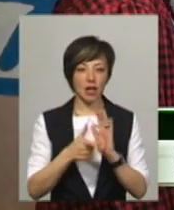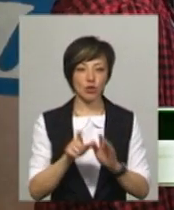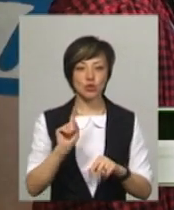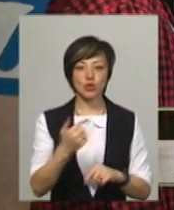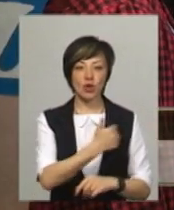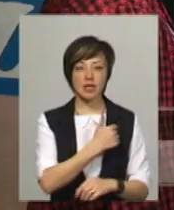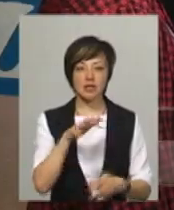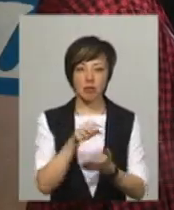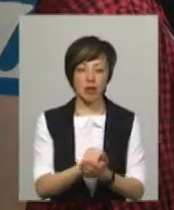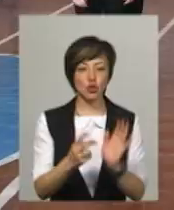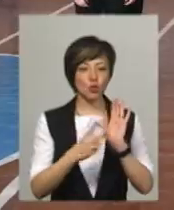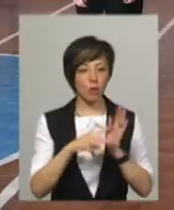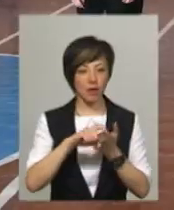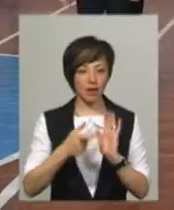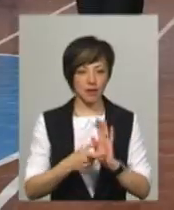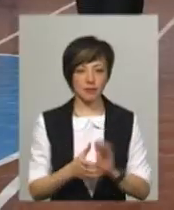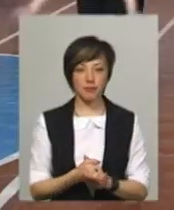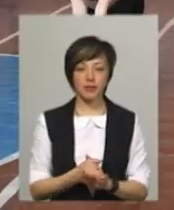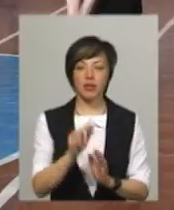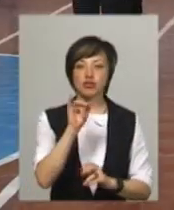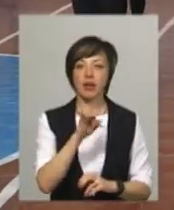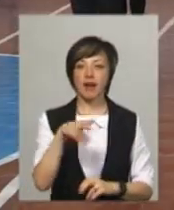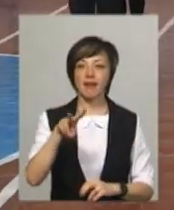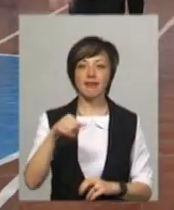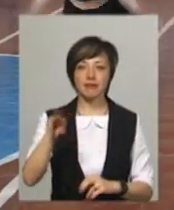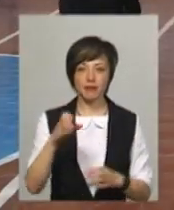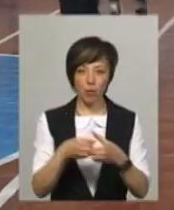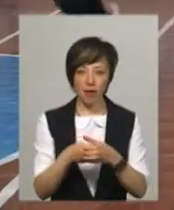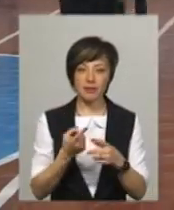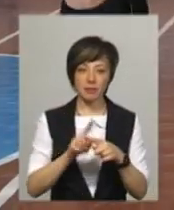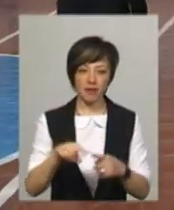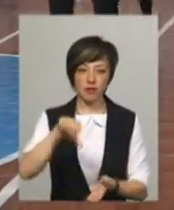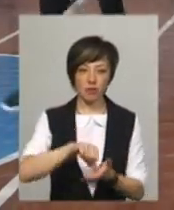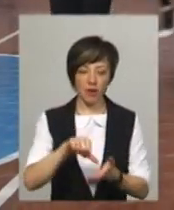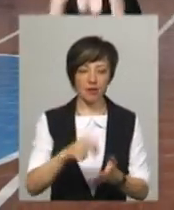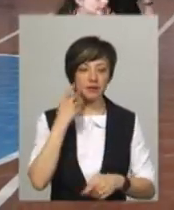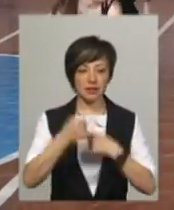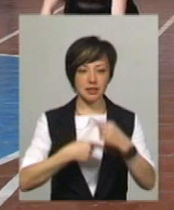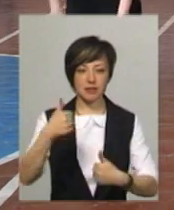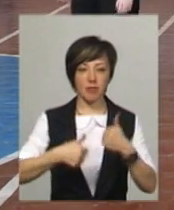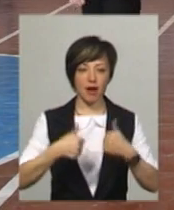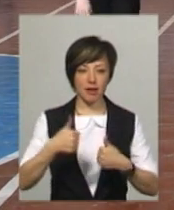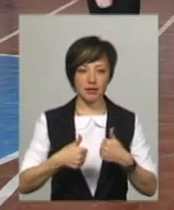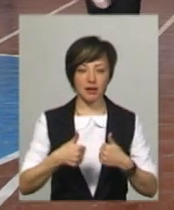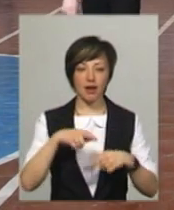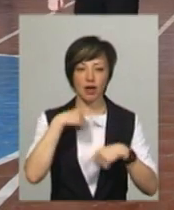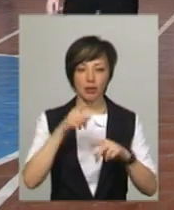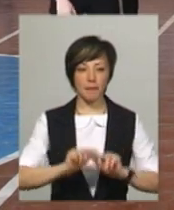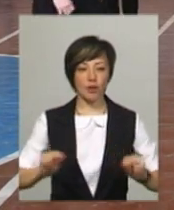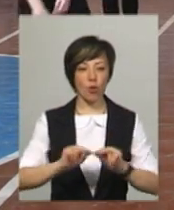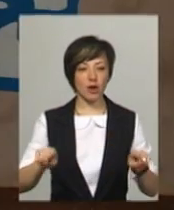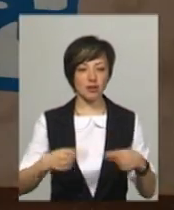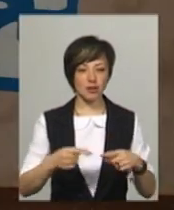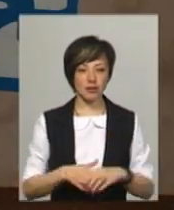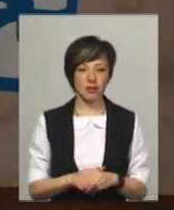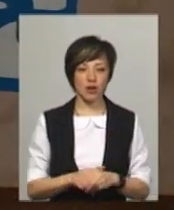дуже хочуть займатися 7 класи. Черлідингові команди в навчальному комплексі тепер виступають на традиційних змаганнях «Богатирські ігри», каже